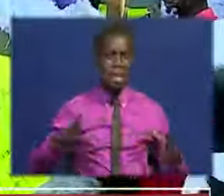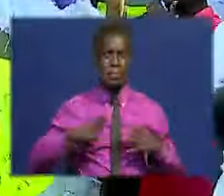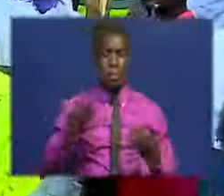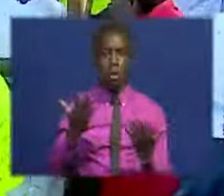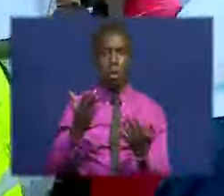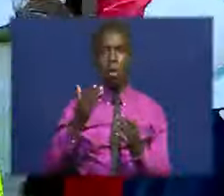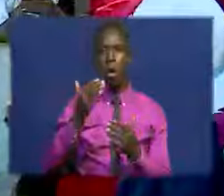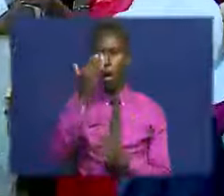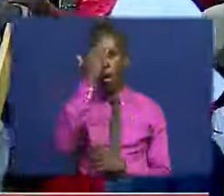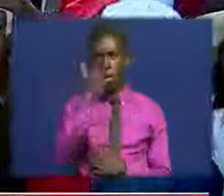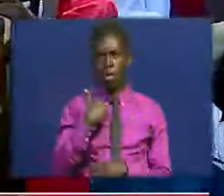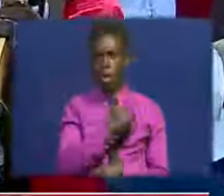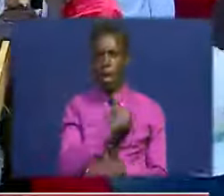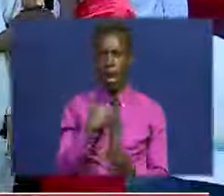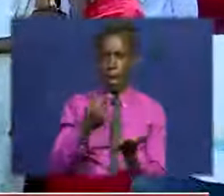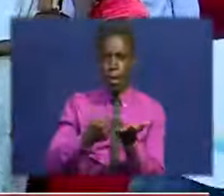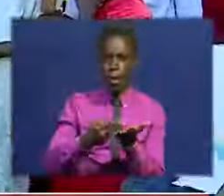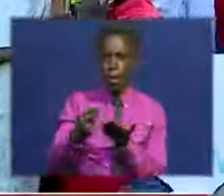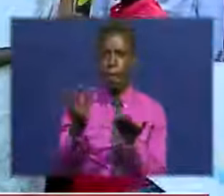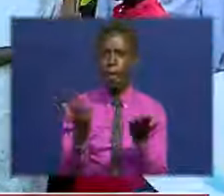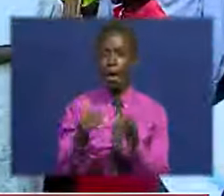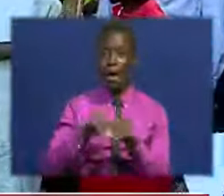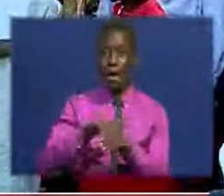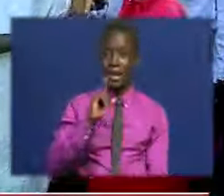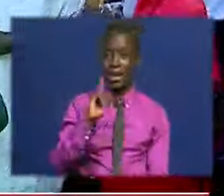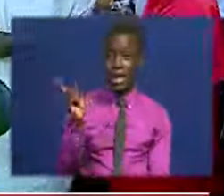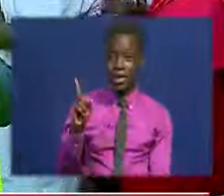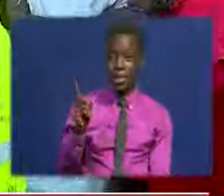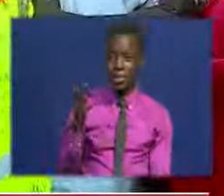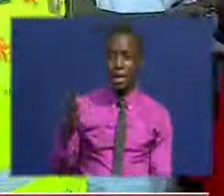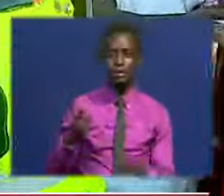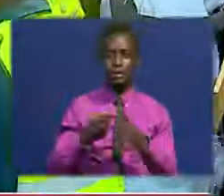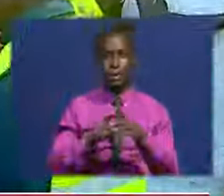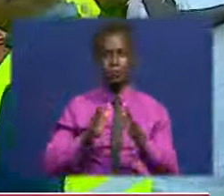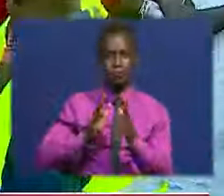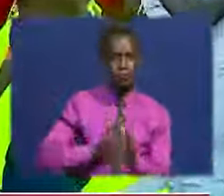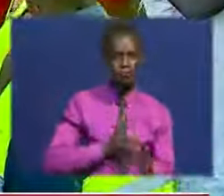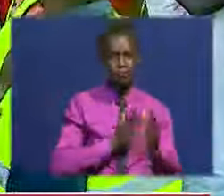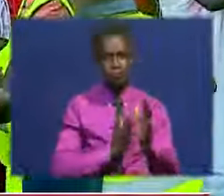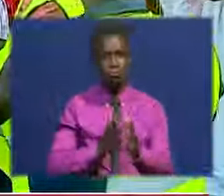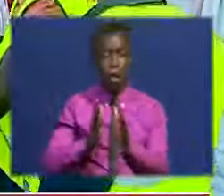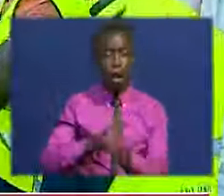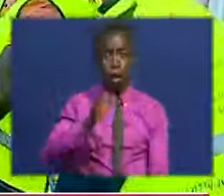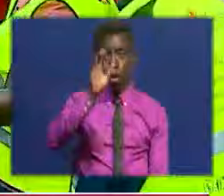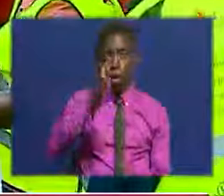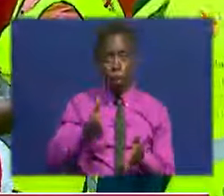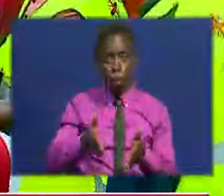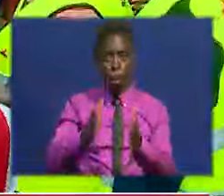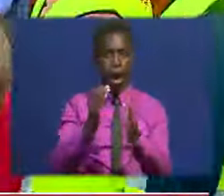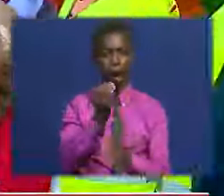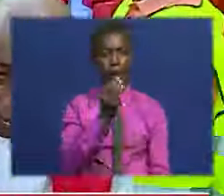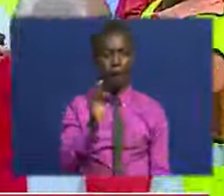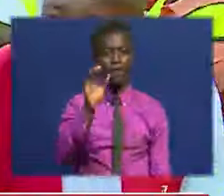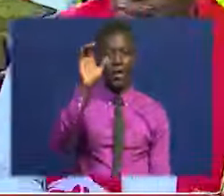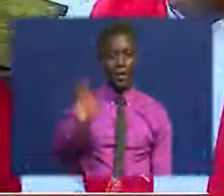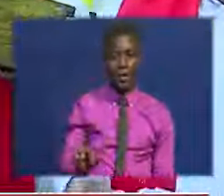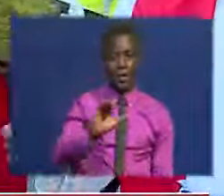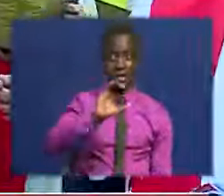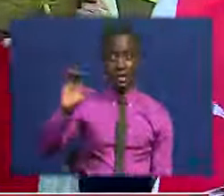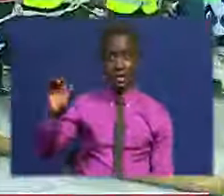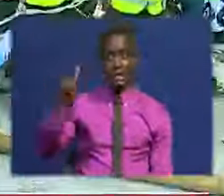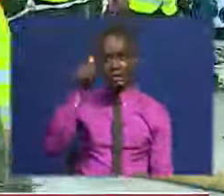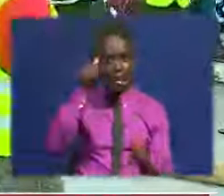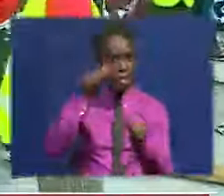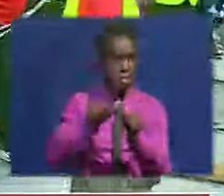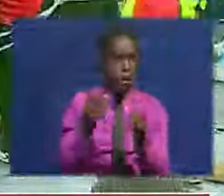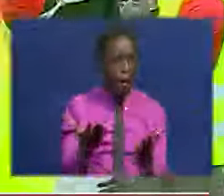Basilica jijini Nairobi wakidhihirisha njia ya msalaba, msafara wa amani, ili kuadhimisha shauku ya Kristo, ukumbusho wa kusulubishwa kwa